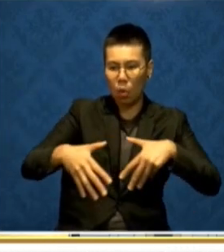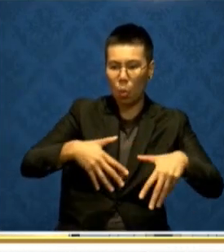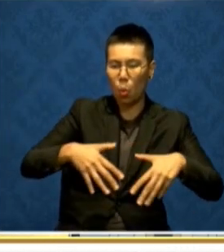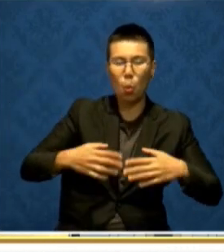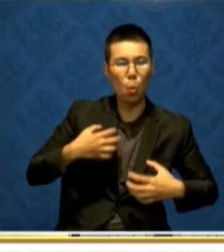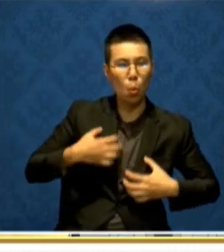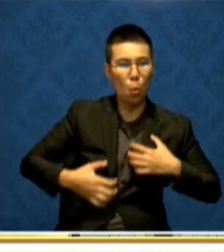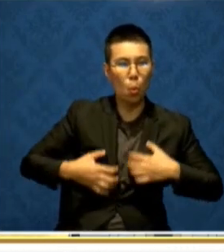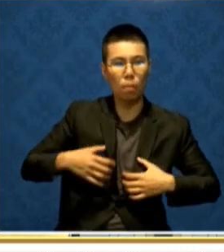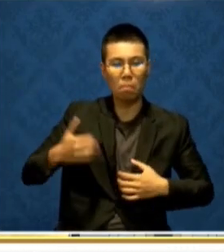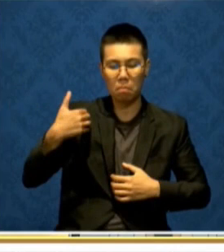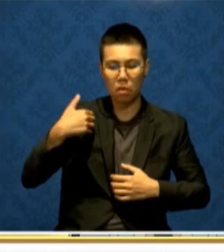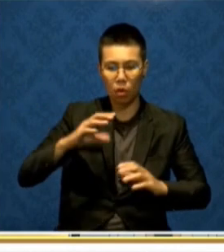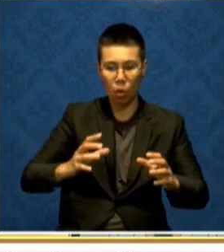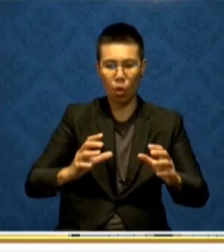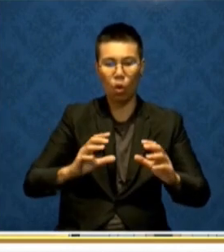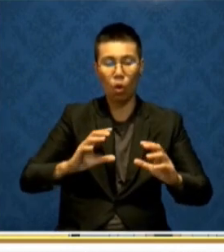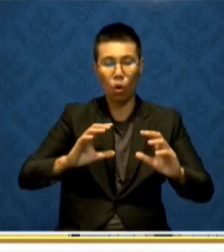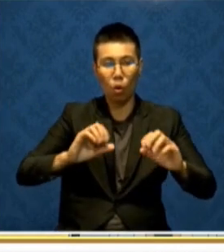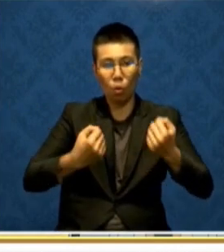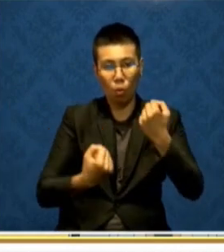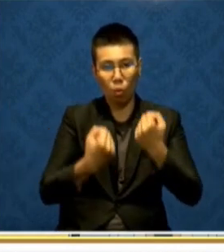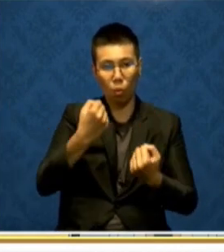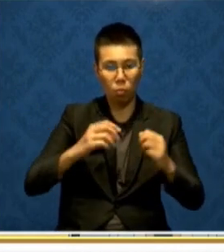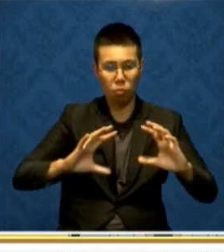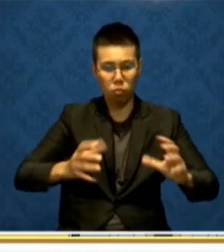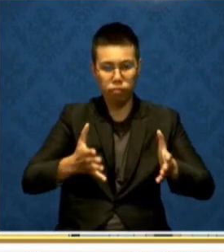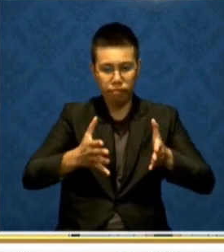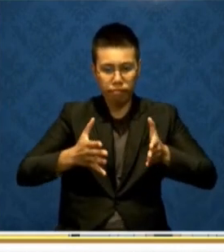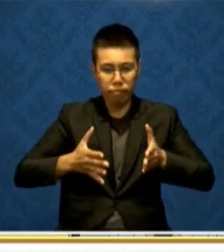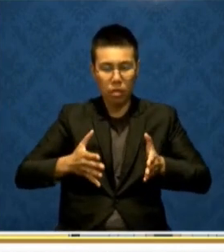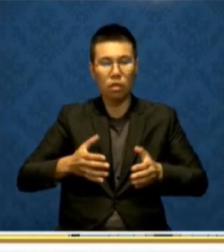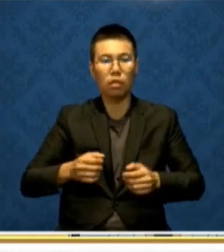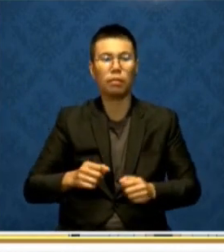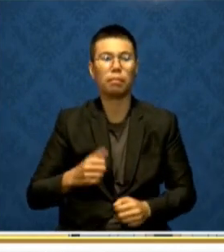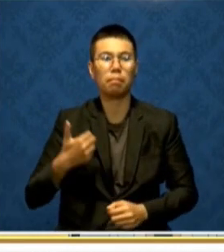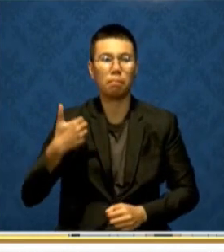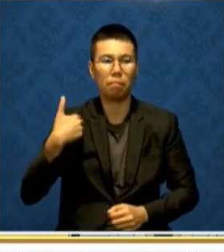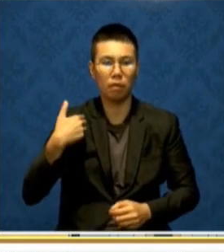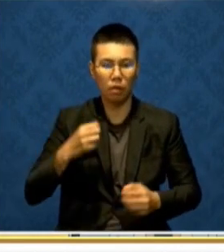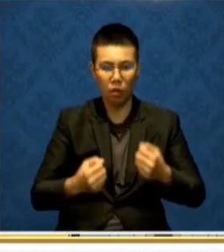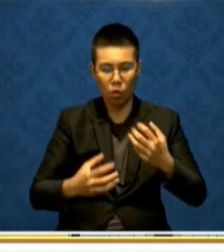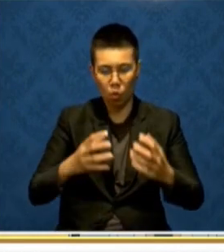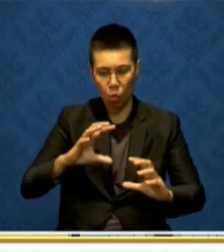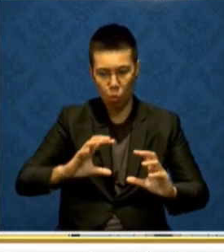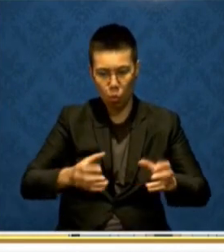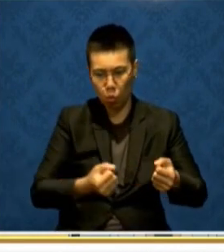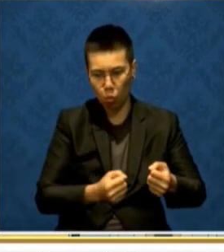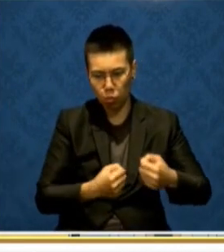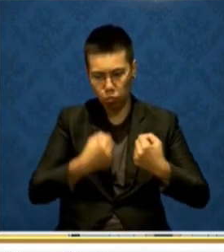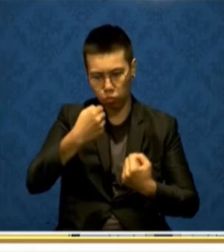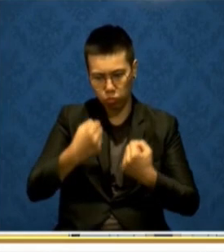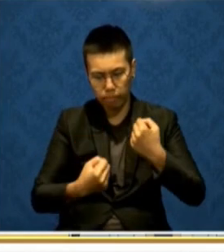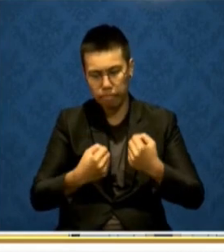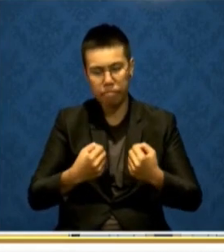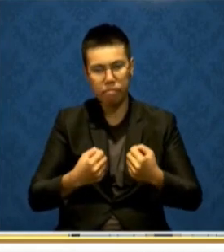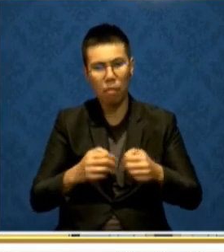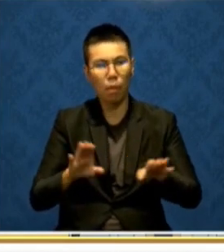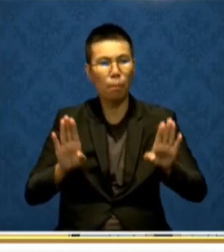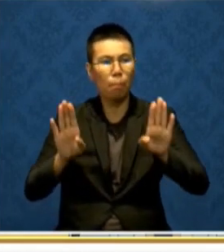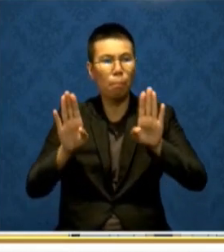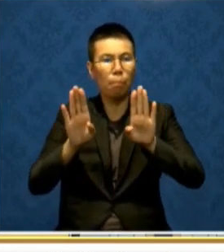ที่ส่งวตถุดิบให้กโงไ้ฟ้าบันทุกวัตถุดิบเข้าโไ้ฟ้าโดยไม่มีการปิดกั้น